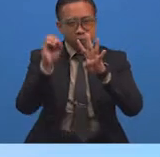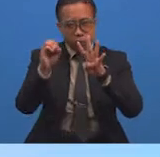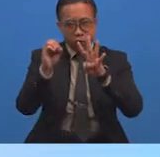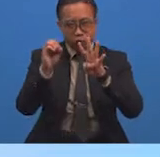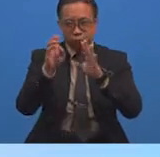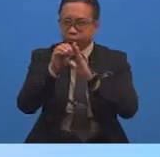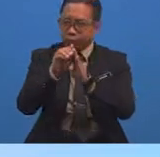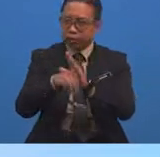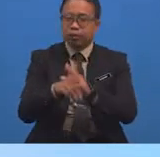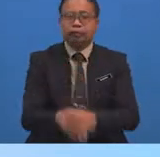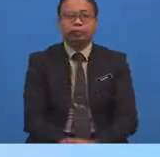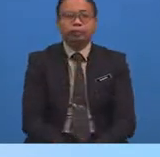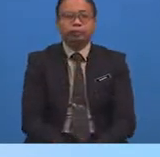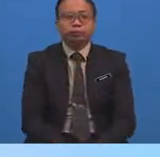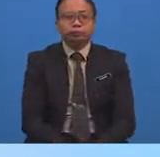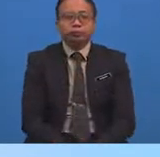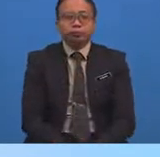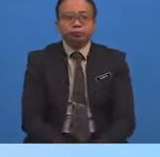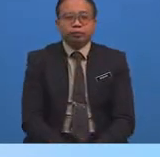40 Neni